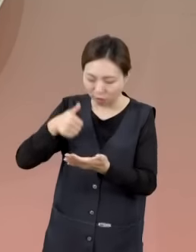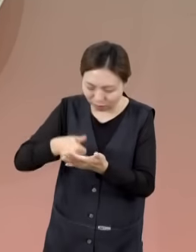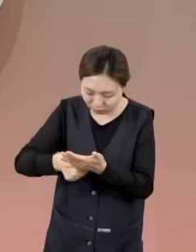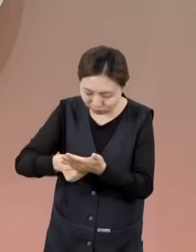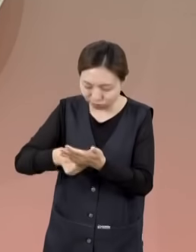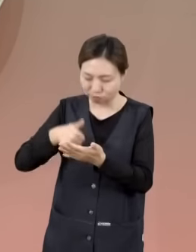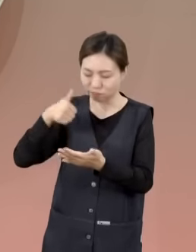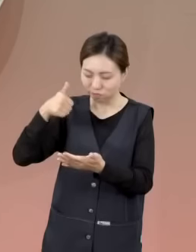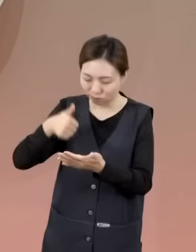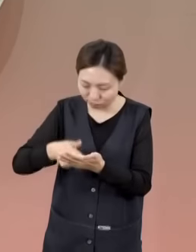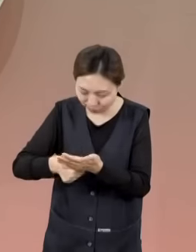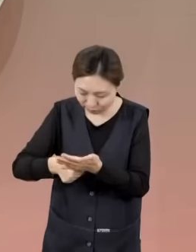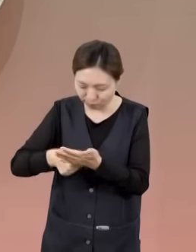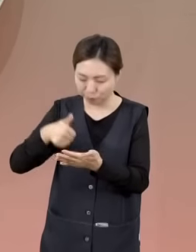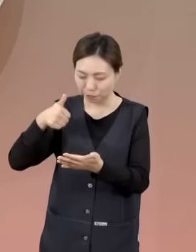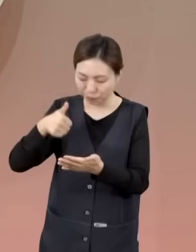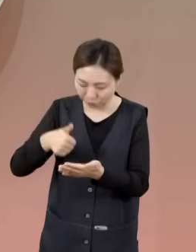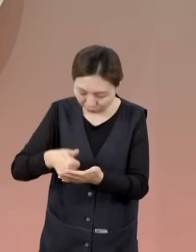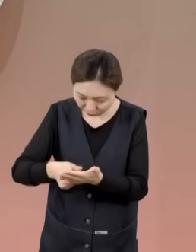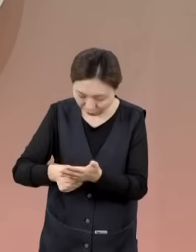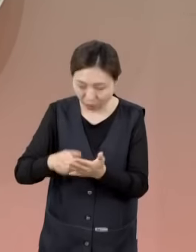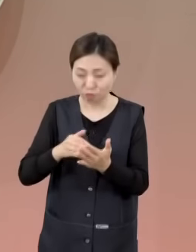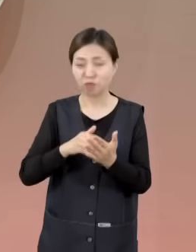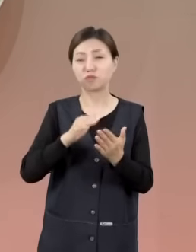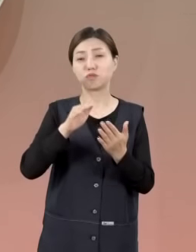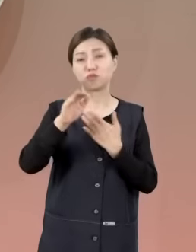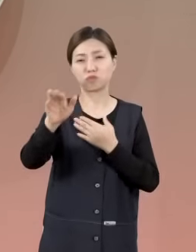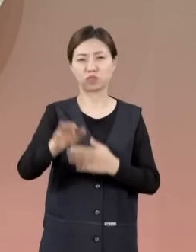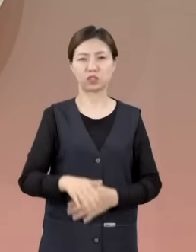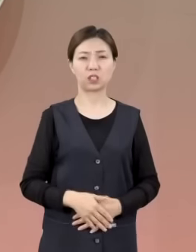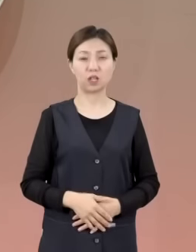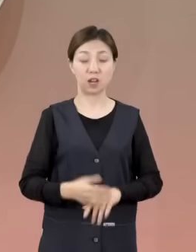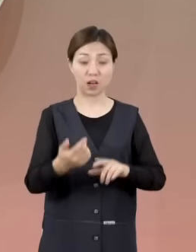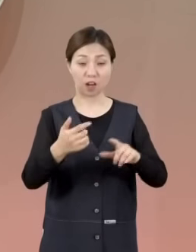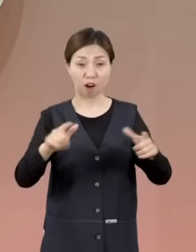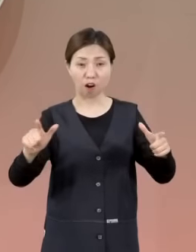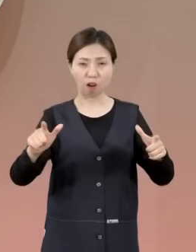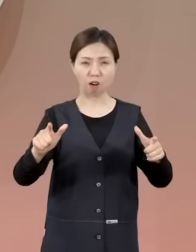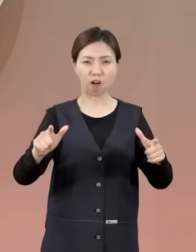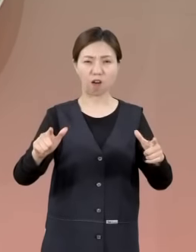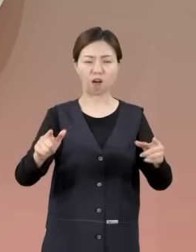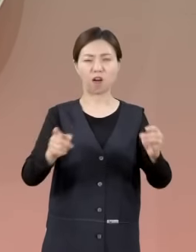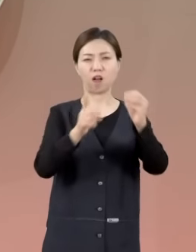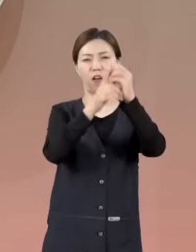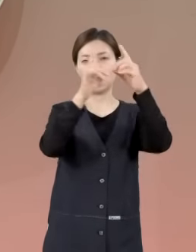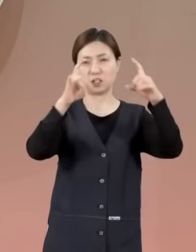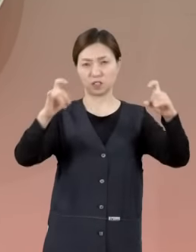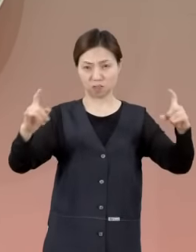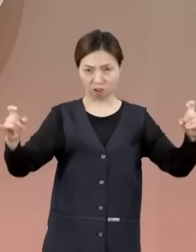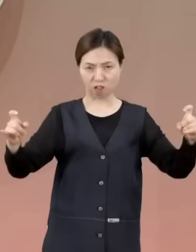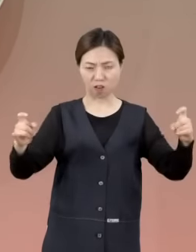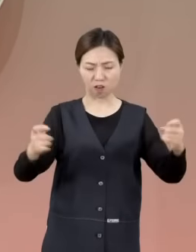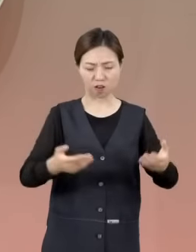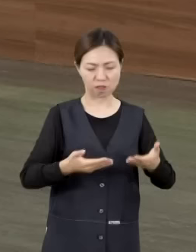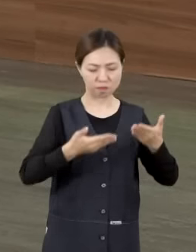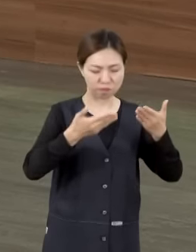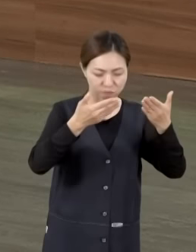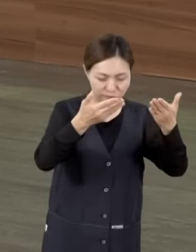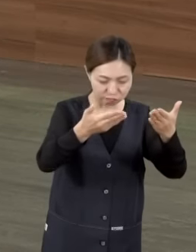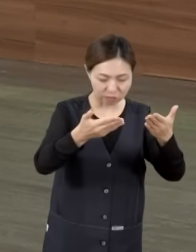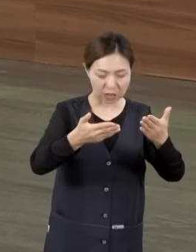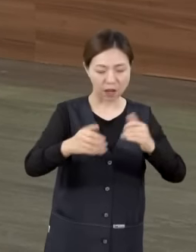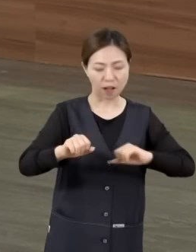정성스럽게 배를 올리시고 공 동참하며